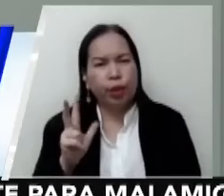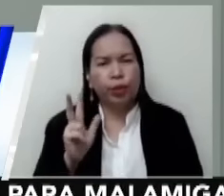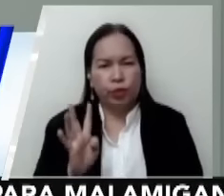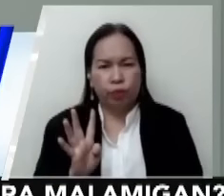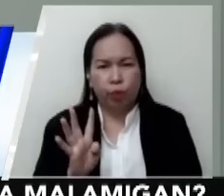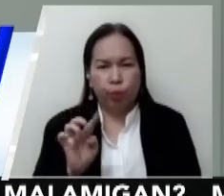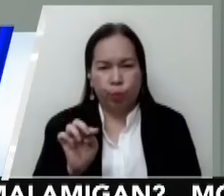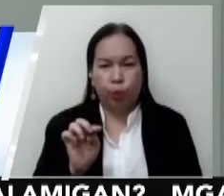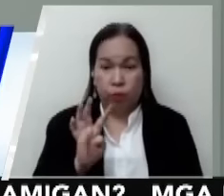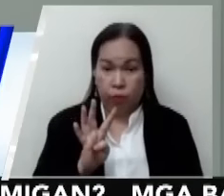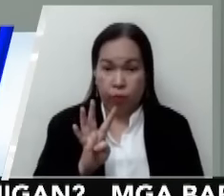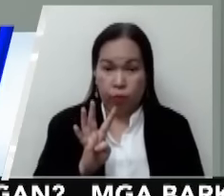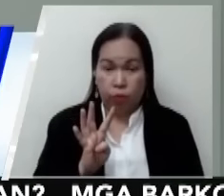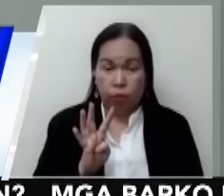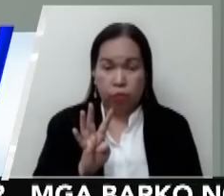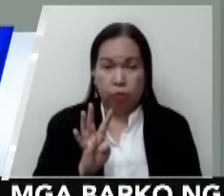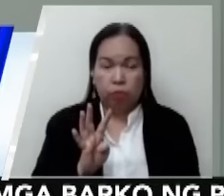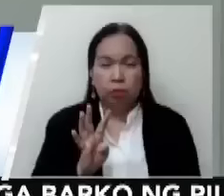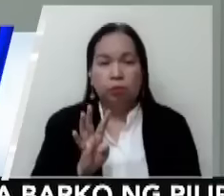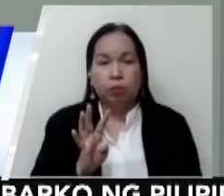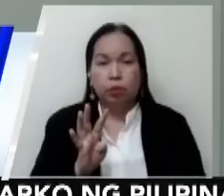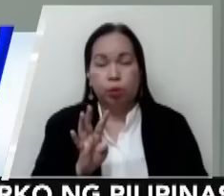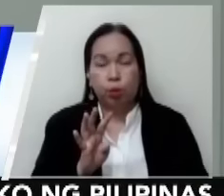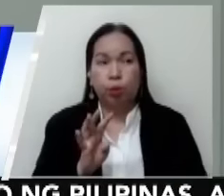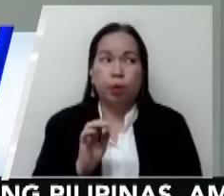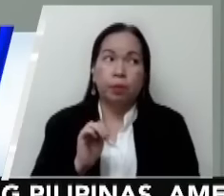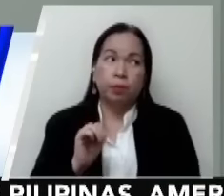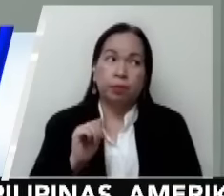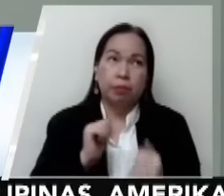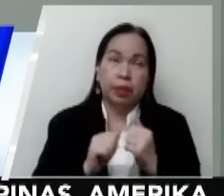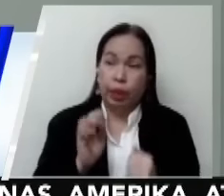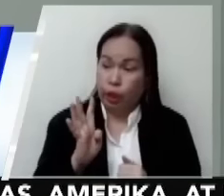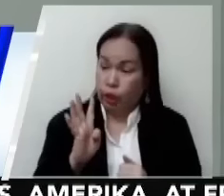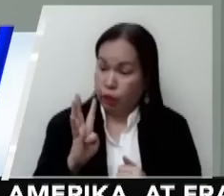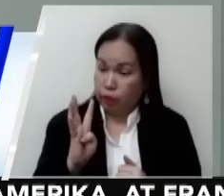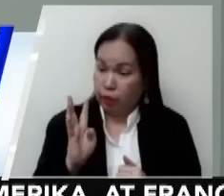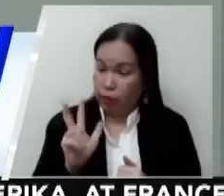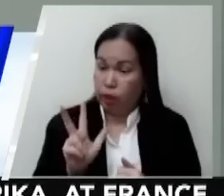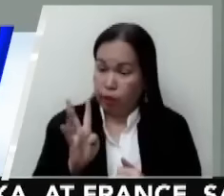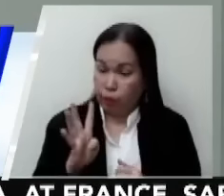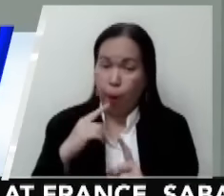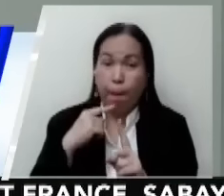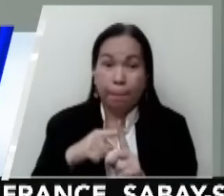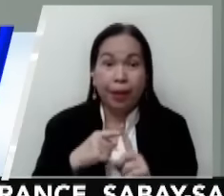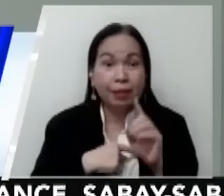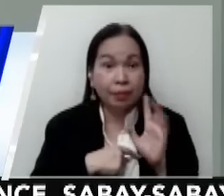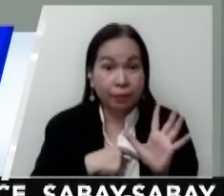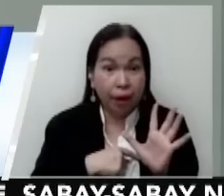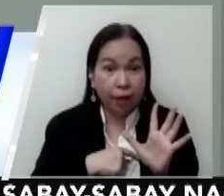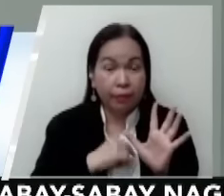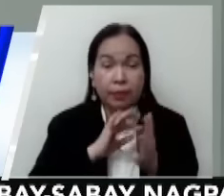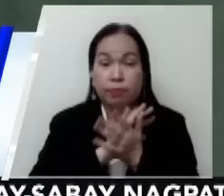yan, alimbawa kapag nag 39.5 tayo or